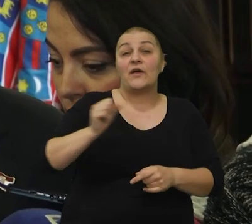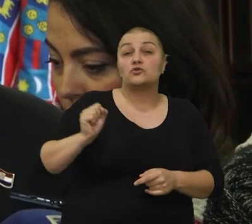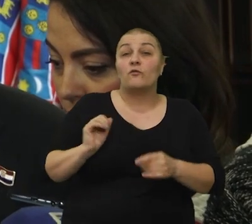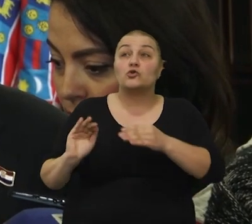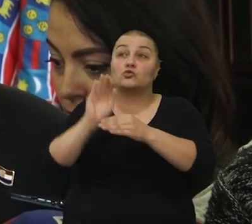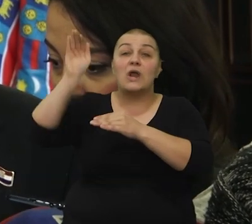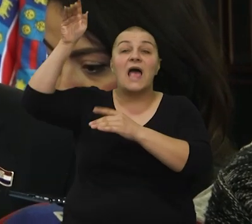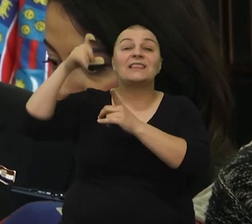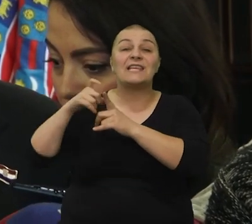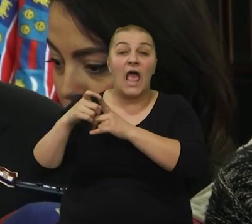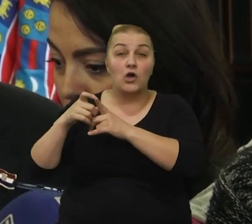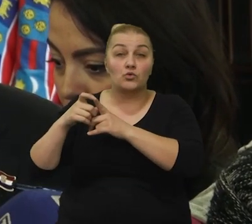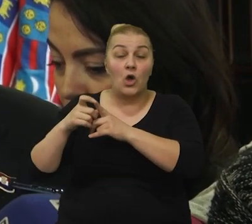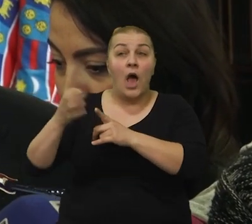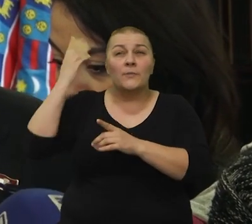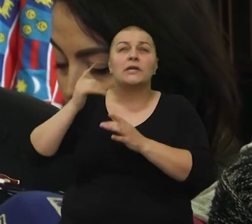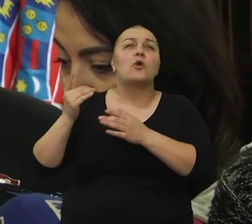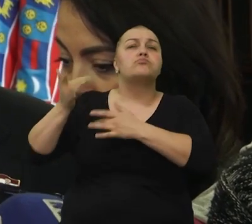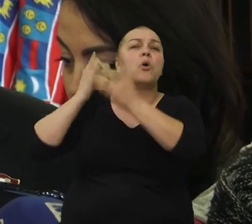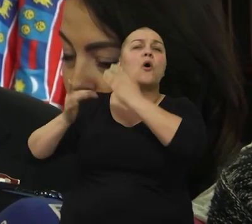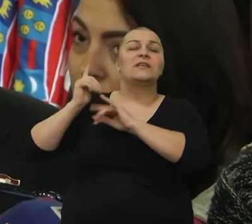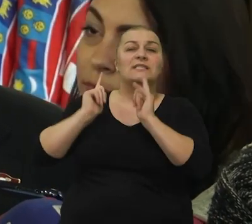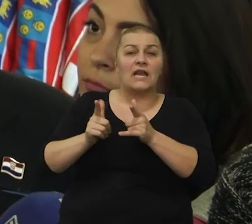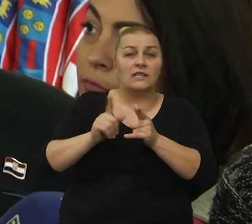Dinaru. A na Dinari nikad u povijesti ratovanja